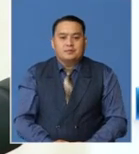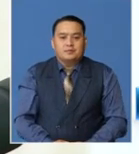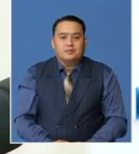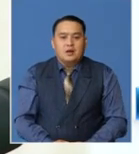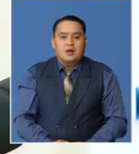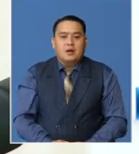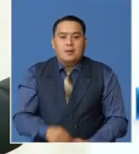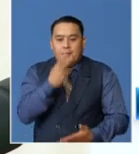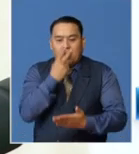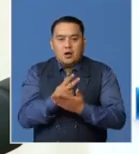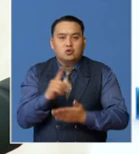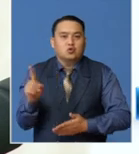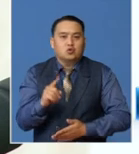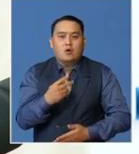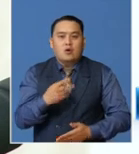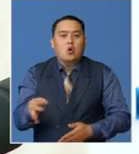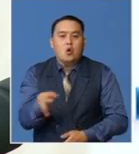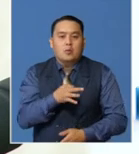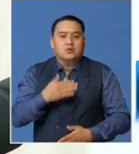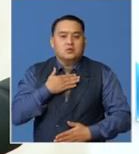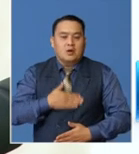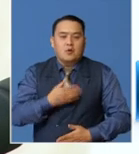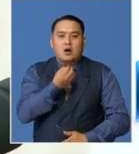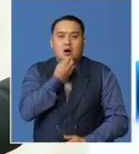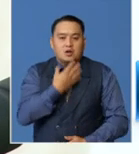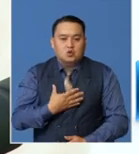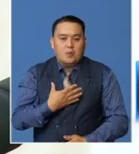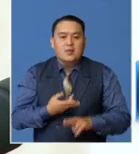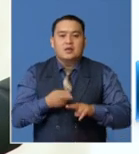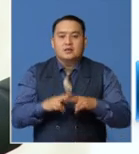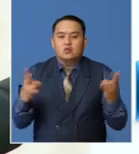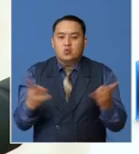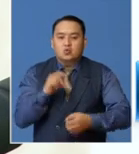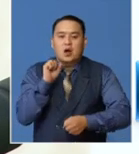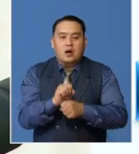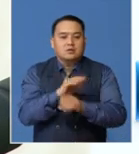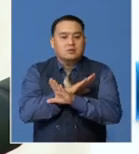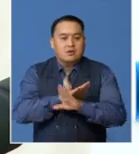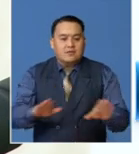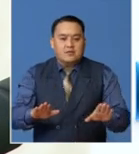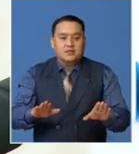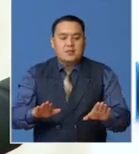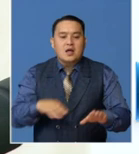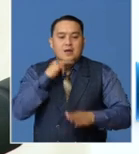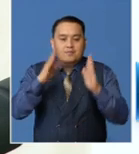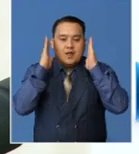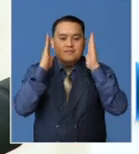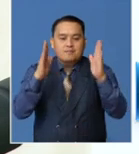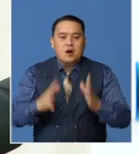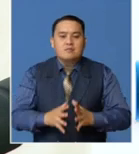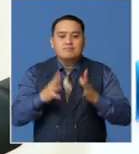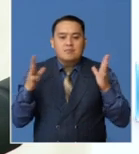показатели которые демонстрируют область довольно таки хороши однако на этом не нужно останавливаться уделяйте большое внимание